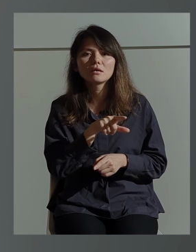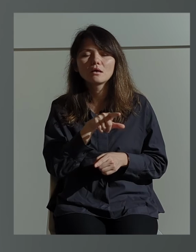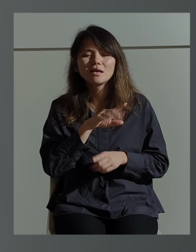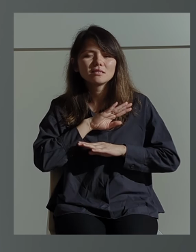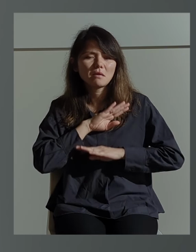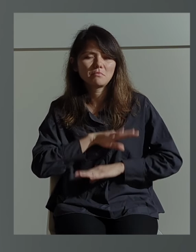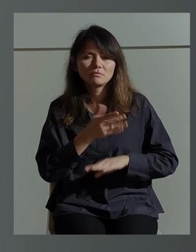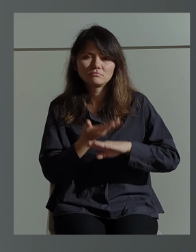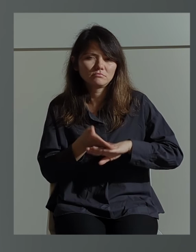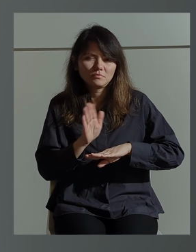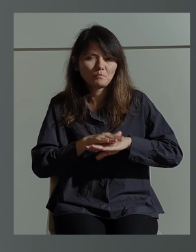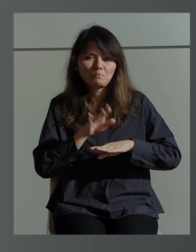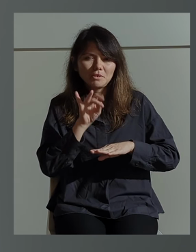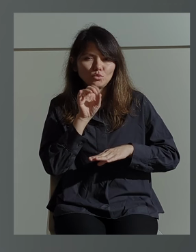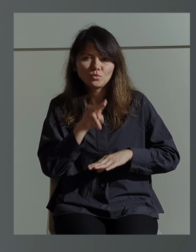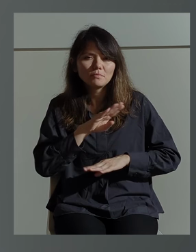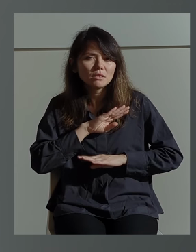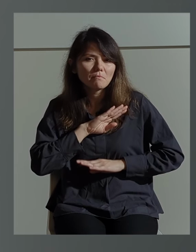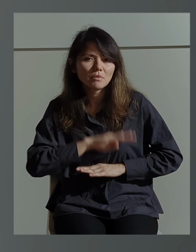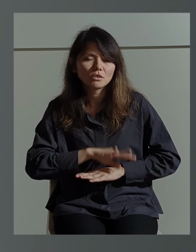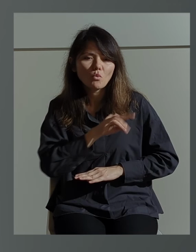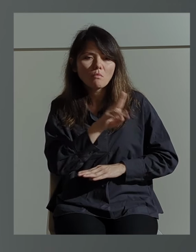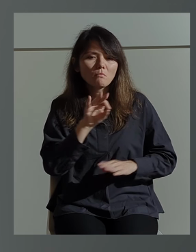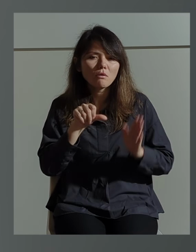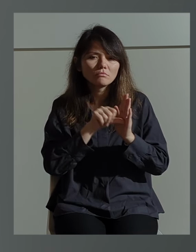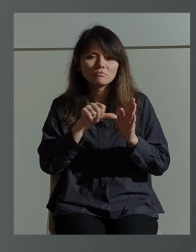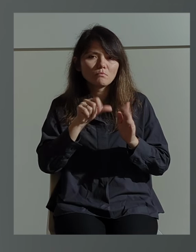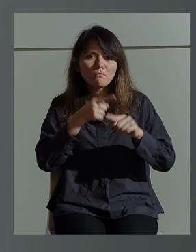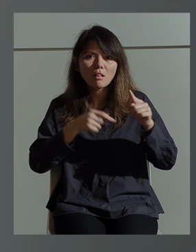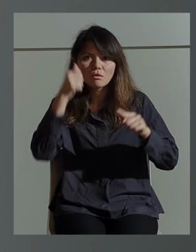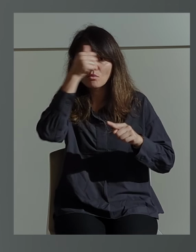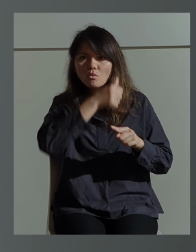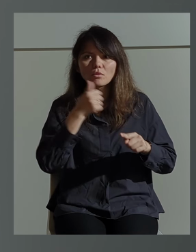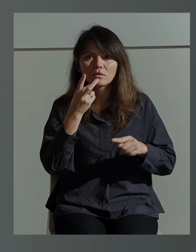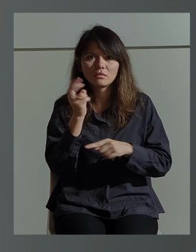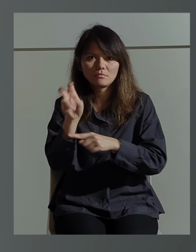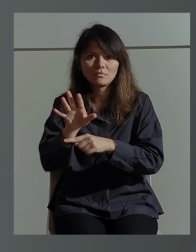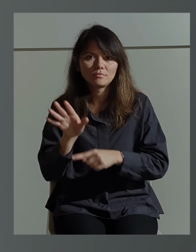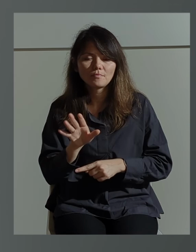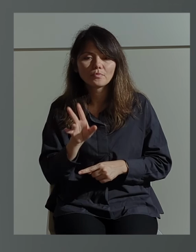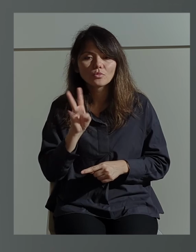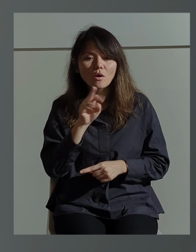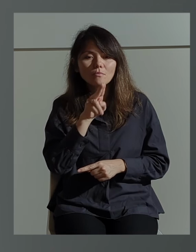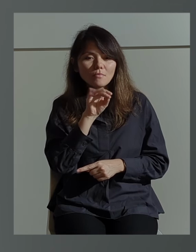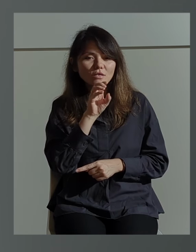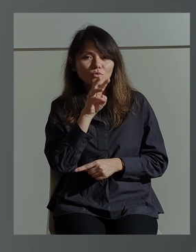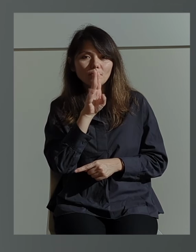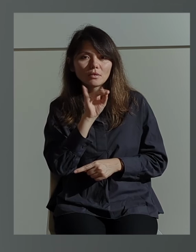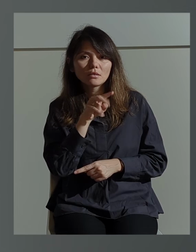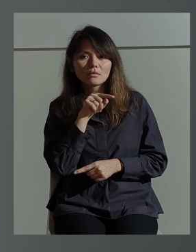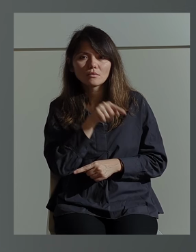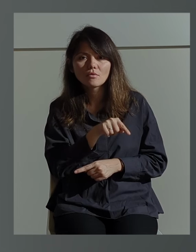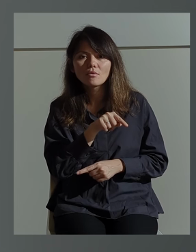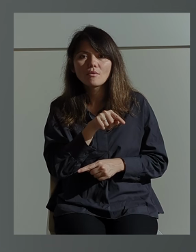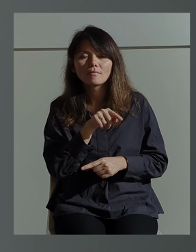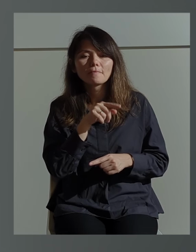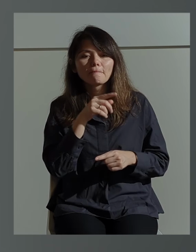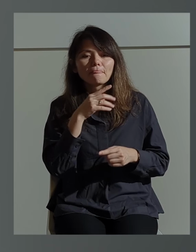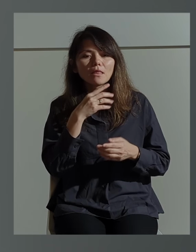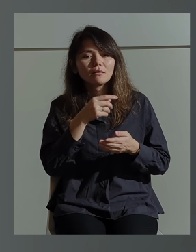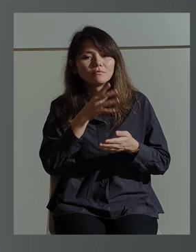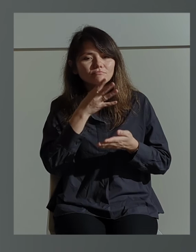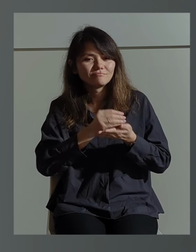депрессии и мог по полгода не появляться на людях А проблема в том что потёмкин росчерком именно своего пера